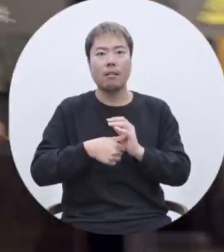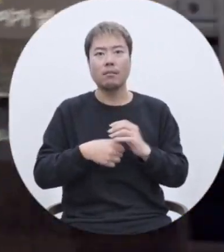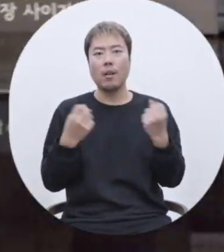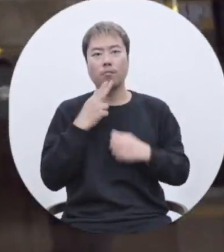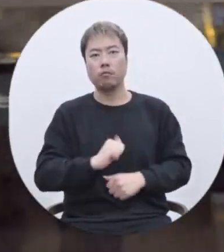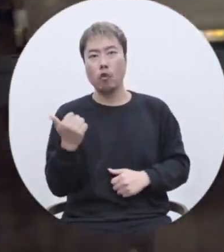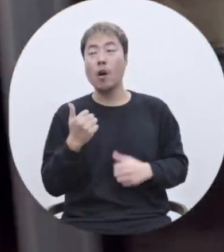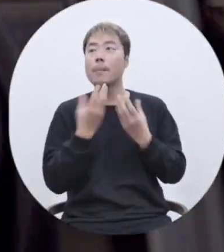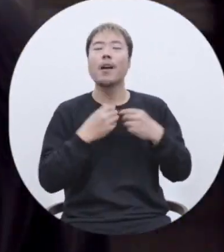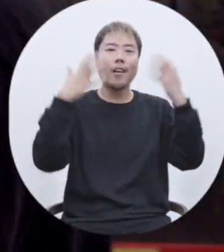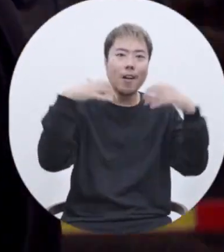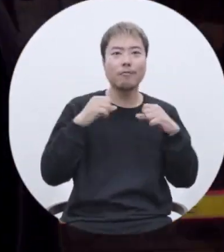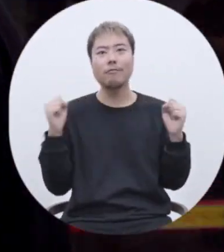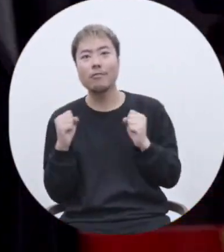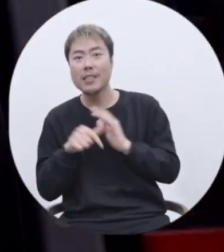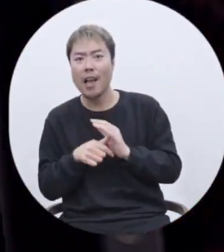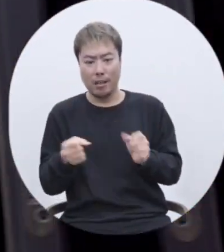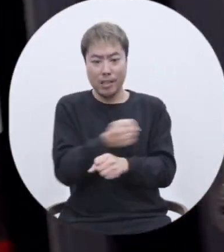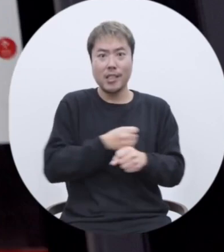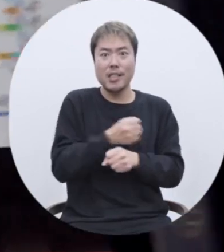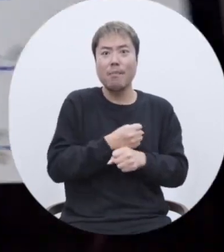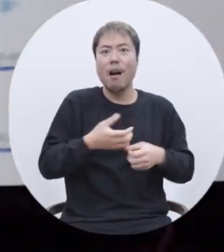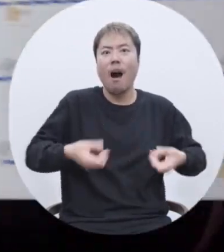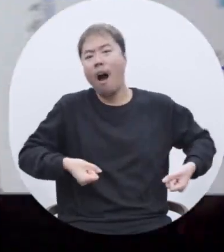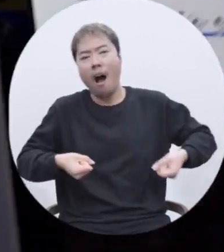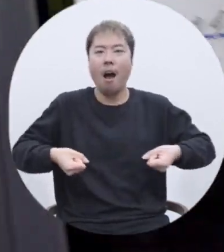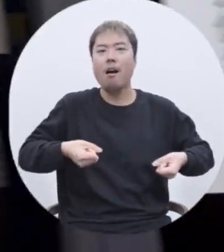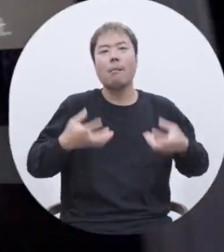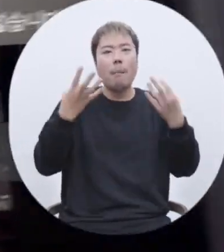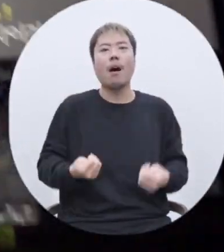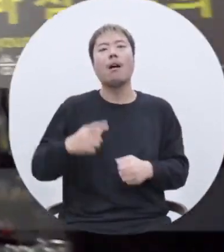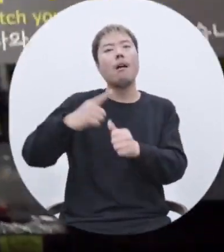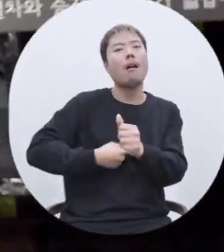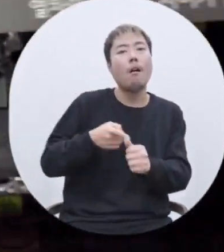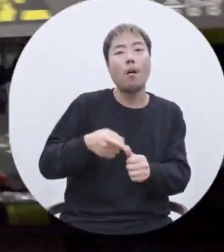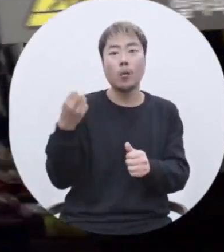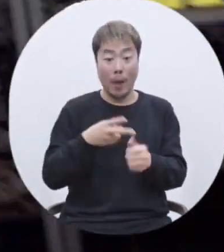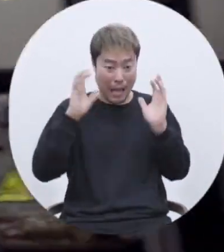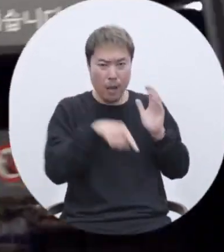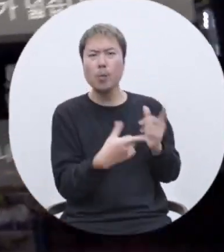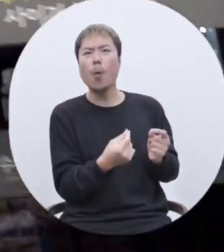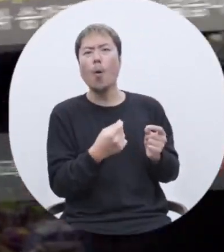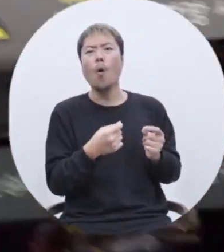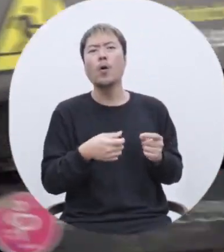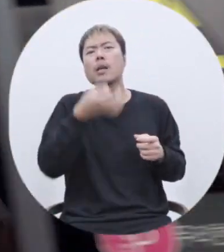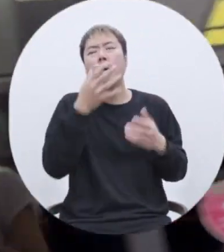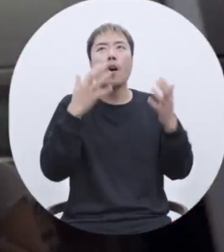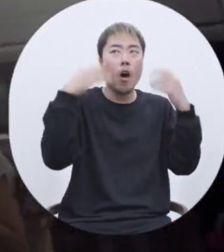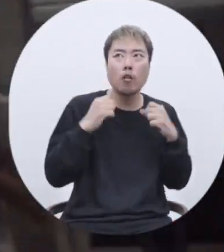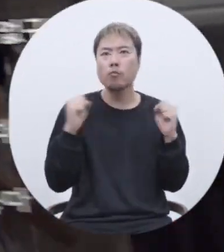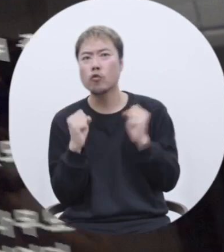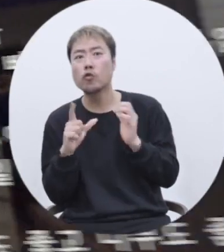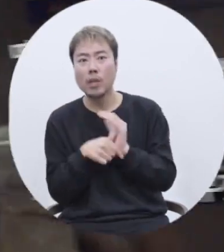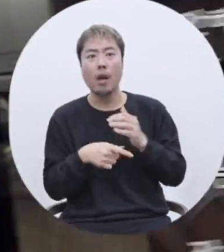때 짐이 많을 때. 짐도 많고 애들도 이제 힘드니까, 여름이나 겨울 춥거나 더우면